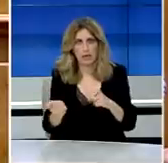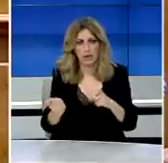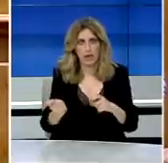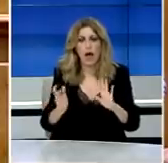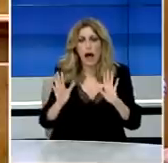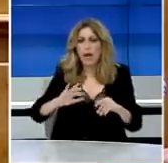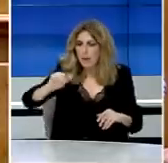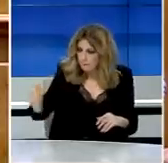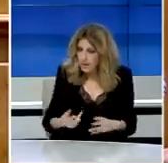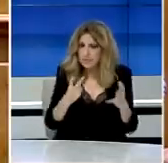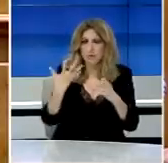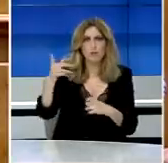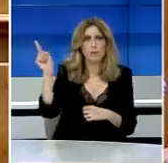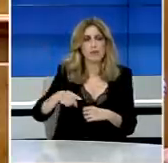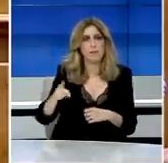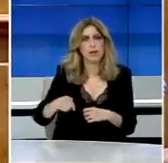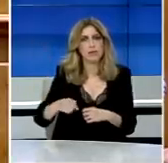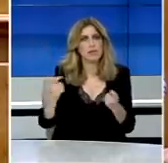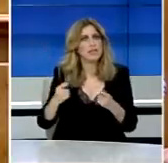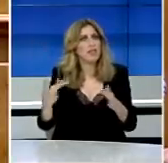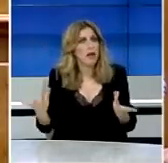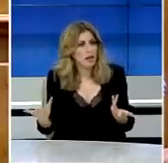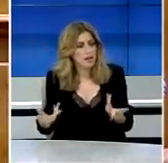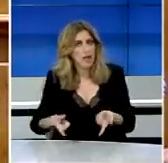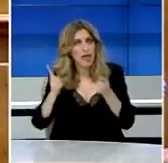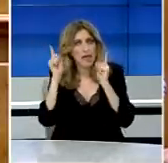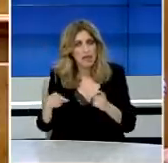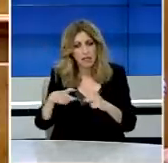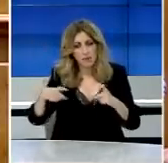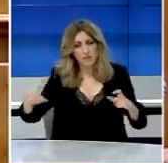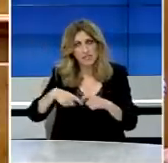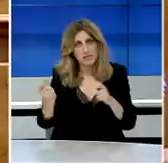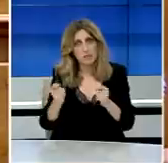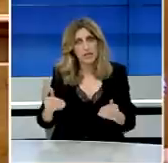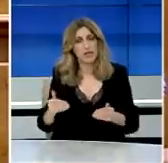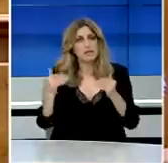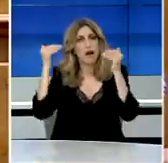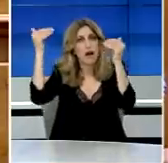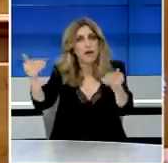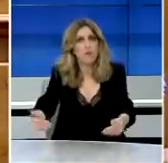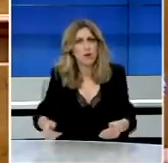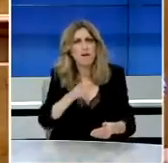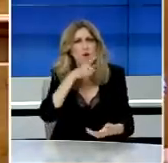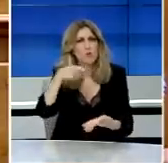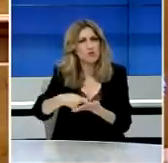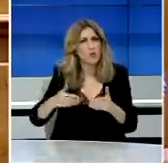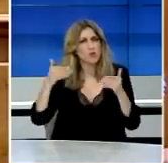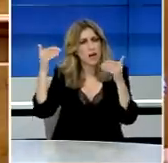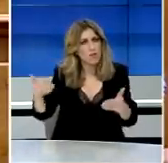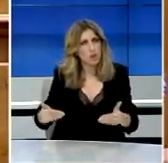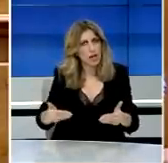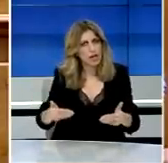αποφασίσετε να πάνε οι επιταγές αργότερα, όπως αποφασίζετε τώρα για την αναστολή των πληρωμών? Θα κάτσετε με τους